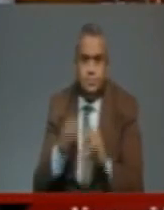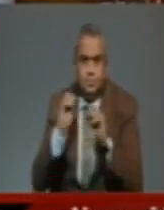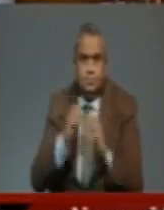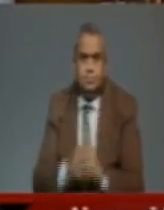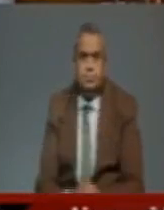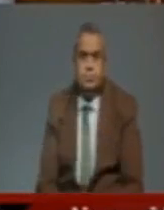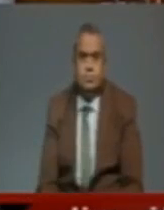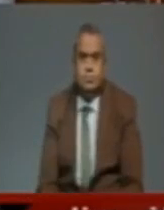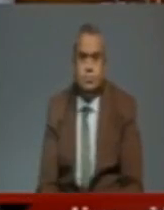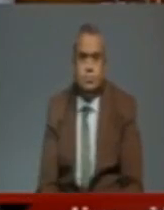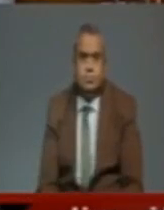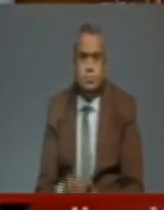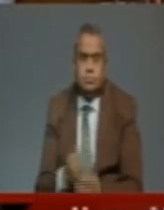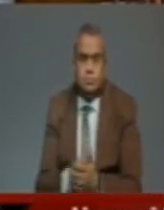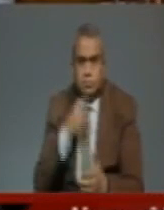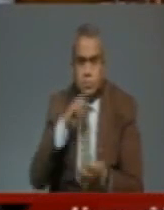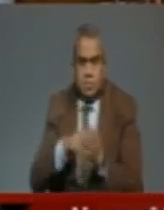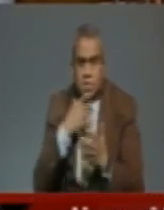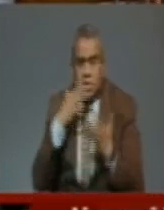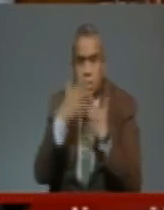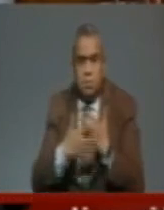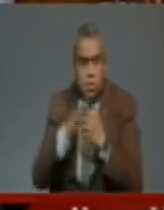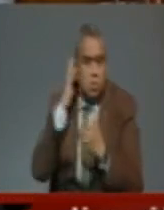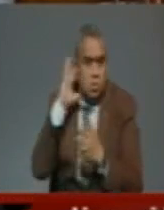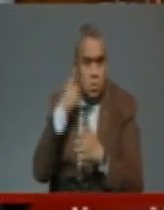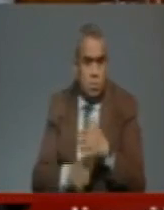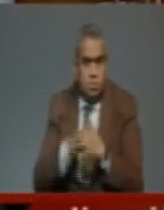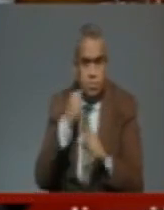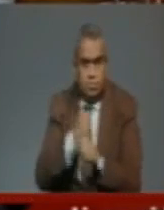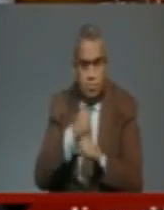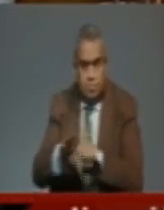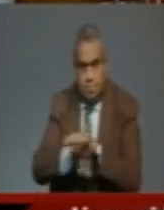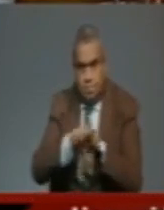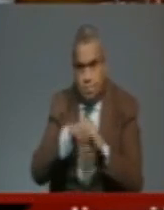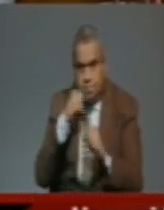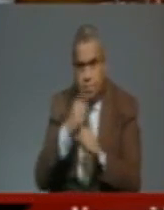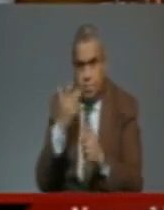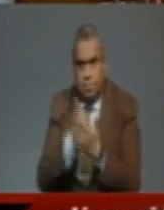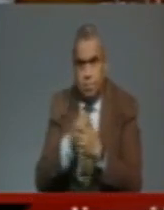لي نفتتح بعض المشروعات البسيطه جدا، مش هنفتتح كل المشروعات اللي خلصانه بالفيديو كونفرنس.